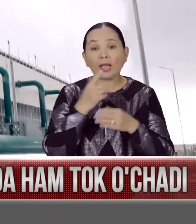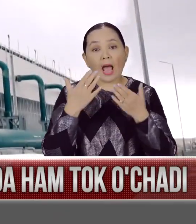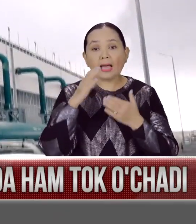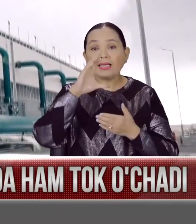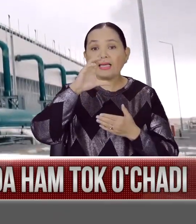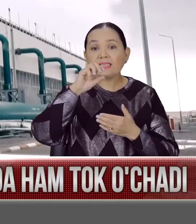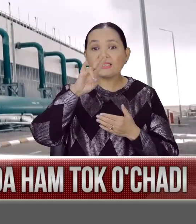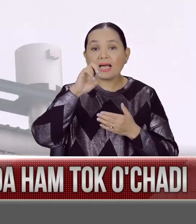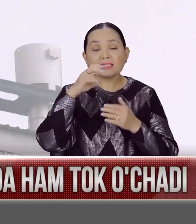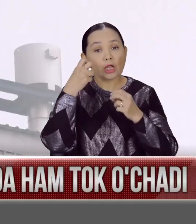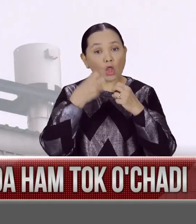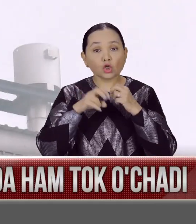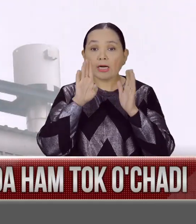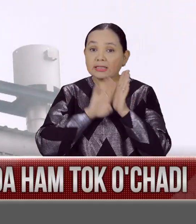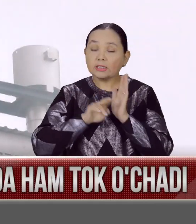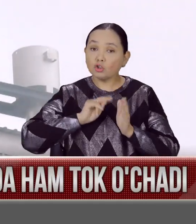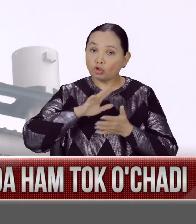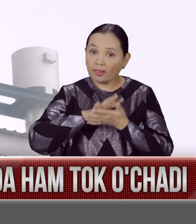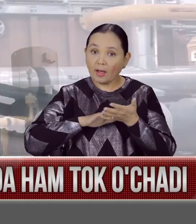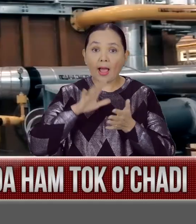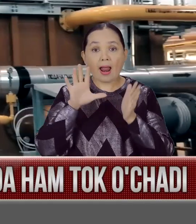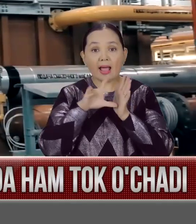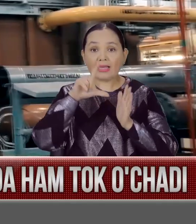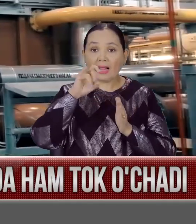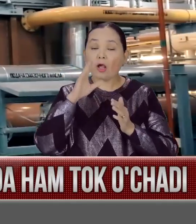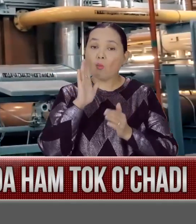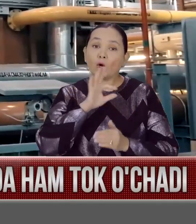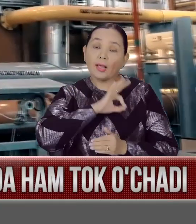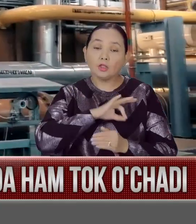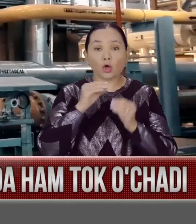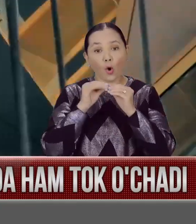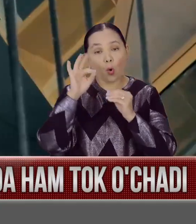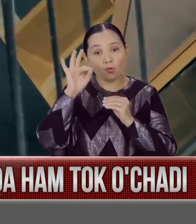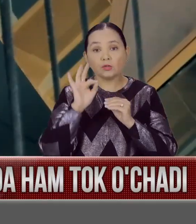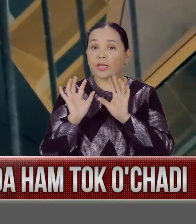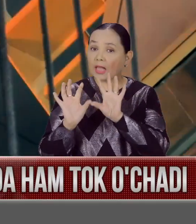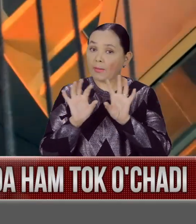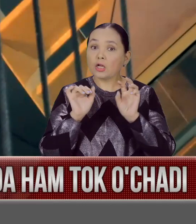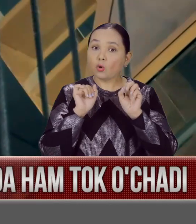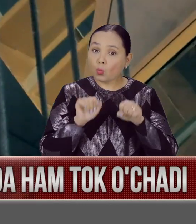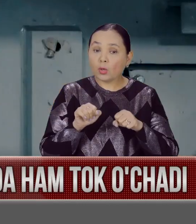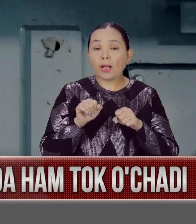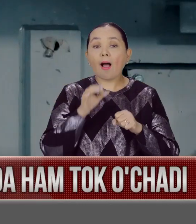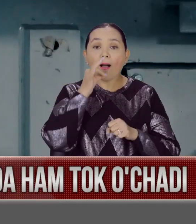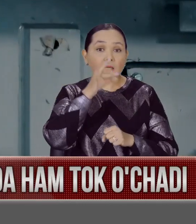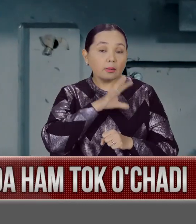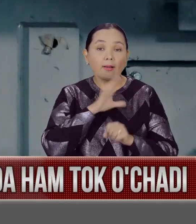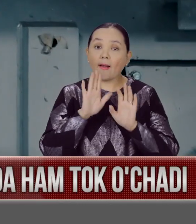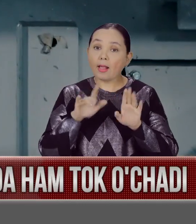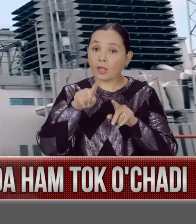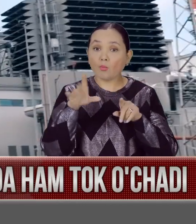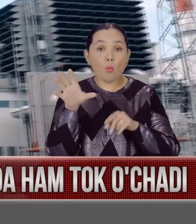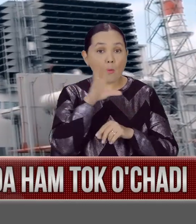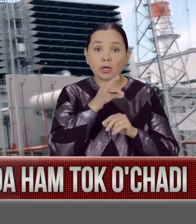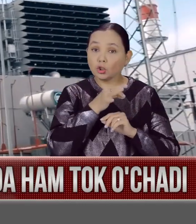stansiya nosozliklarsiz ishlashda davom etsa, elektr energiyaga bo'lgan ehtiyojning 10%ini ta'minlash mumkin aytilgandek, lekin bu